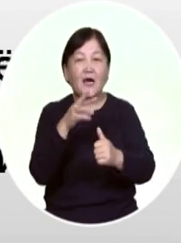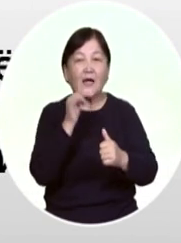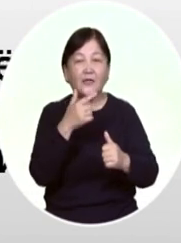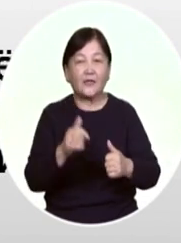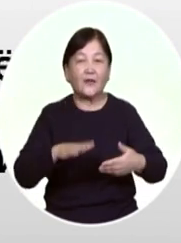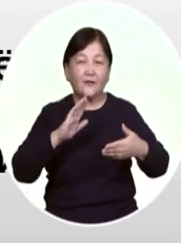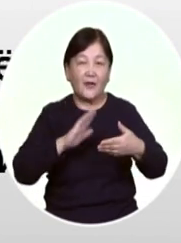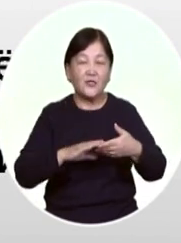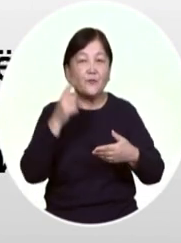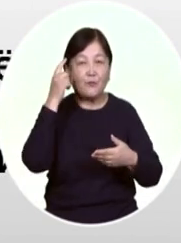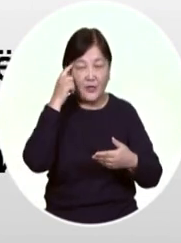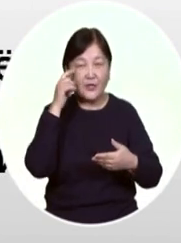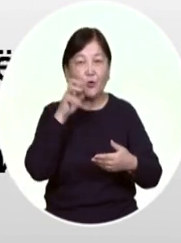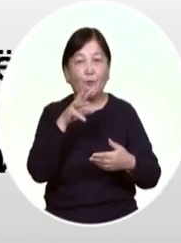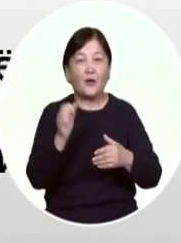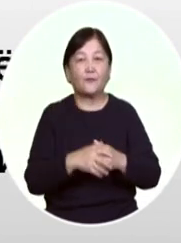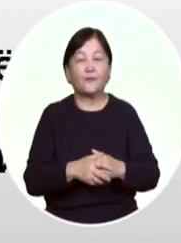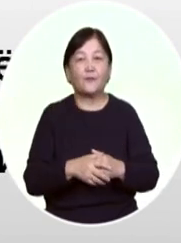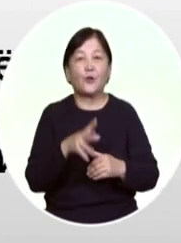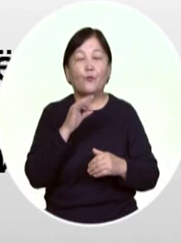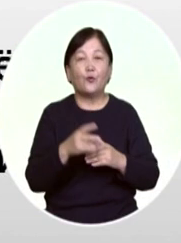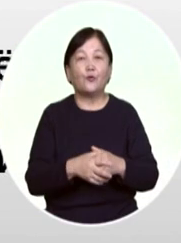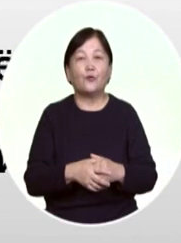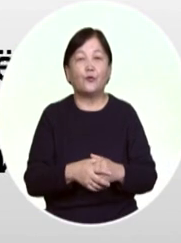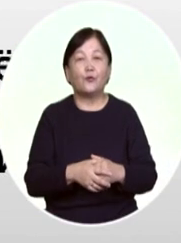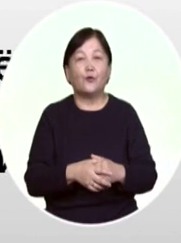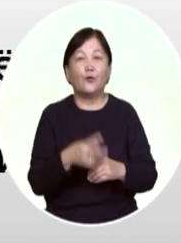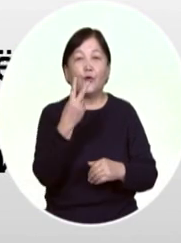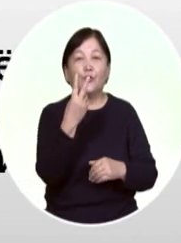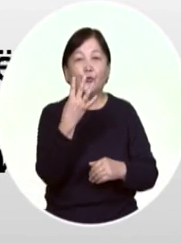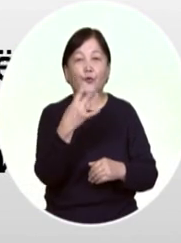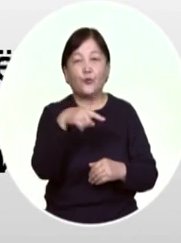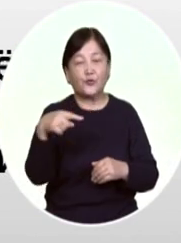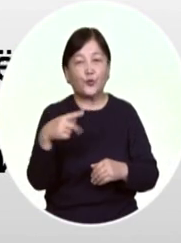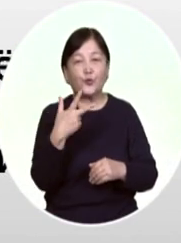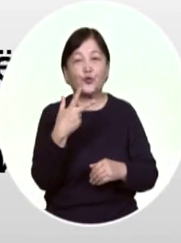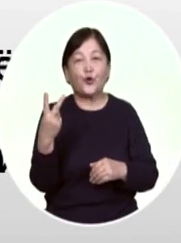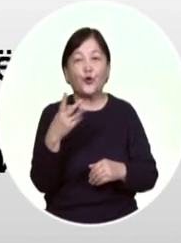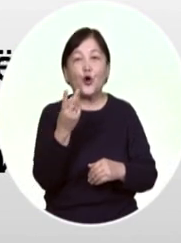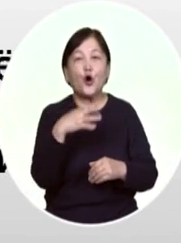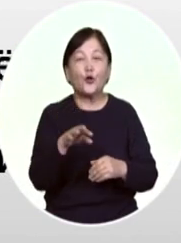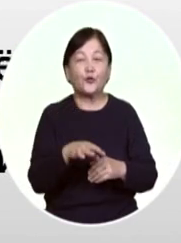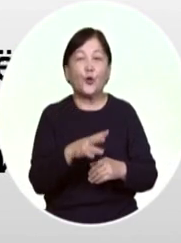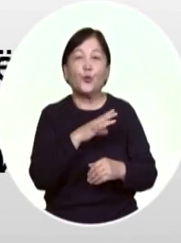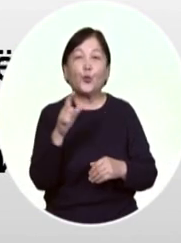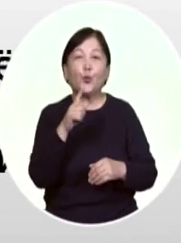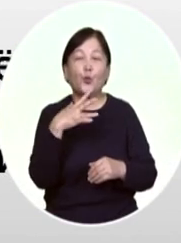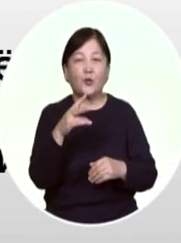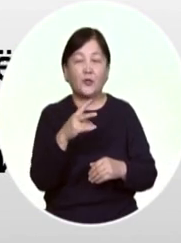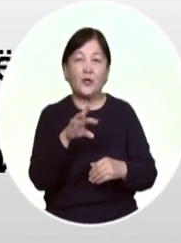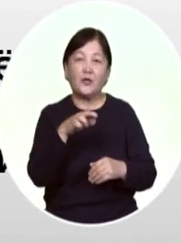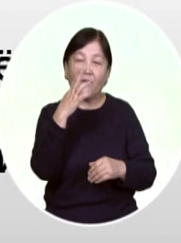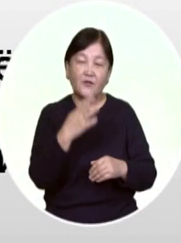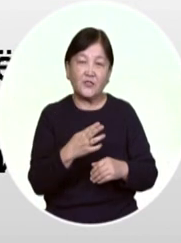таньж мэдэх юм аа. А мөн 24-с 32 оны үеийн түүх нөхцөл байдлыг баримтад